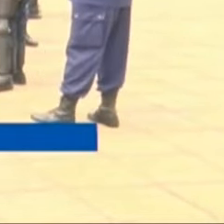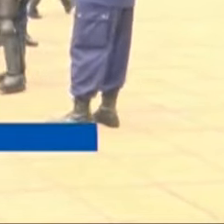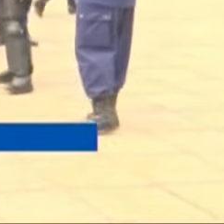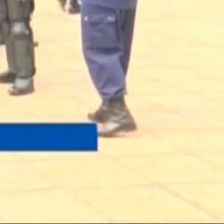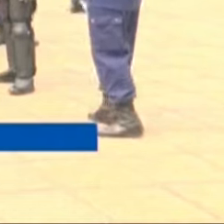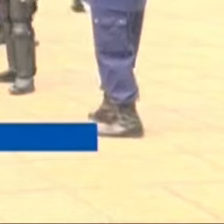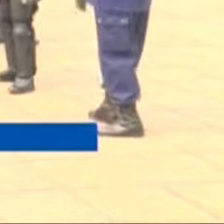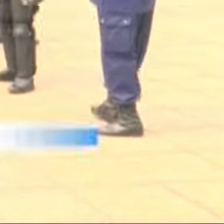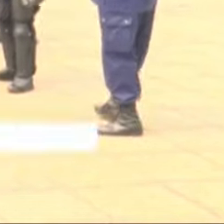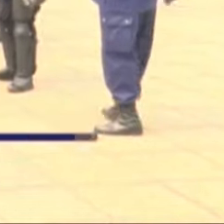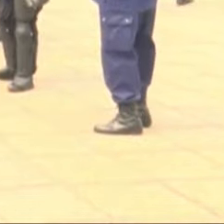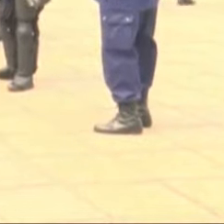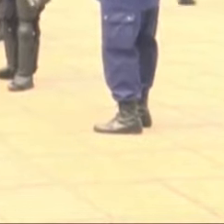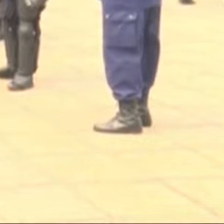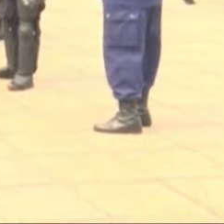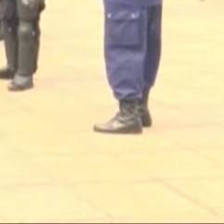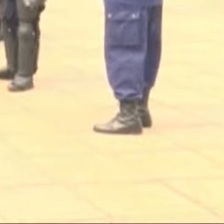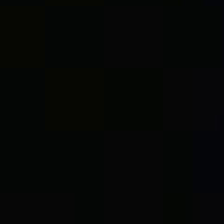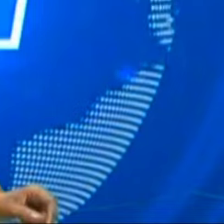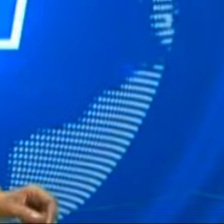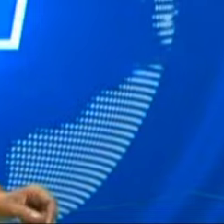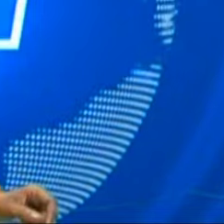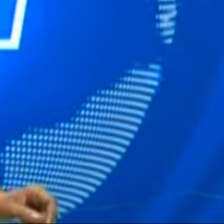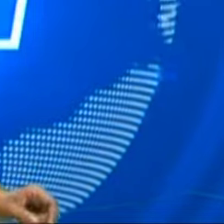l'ordre et la sérénité.